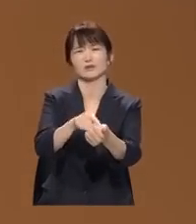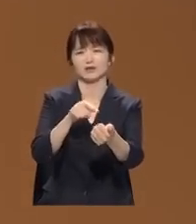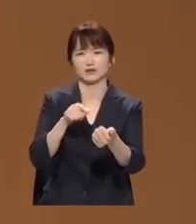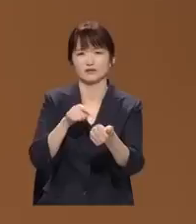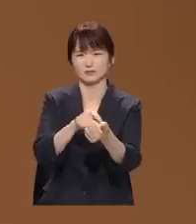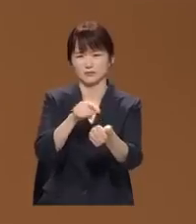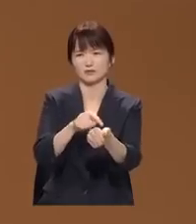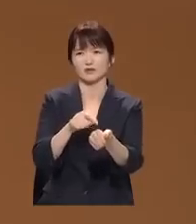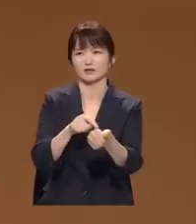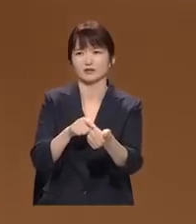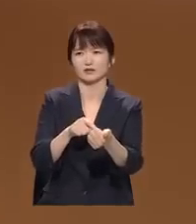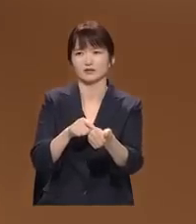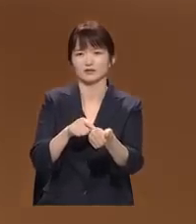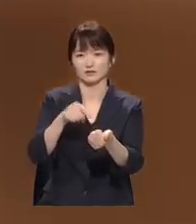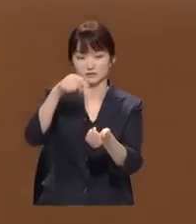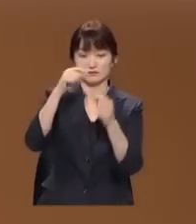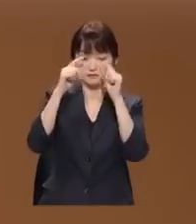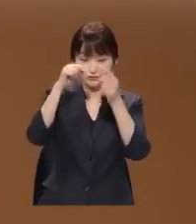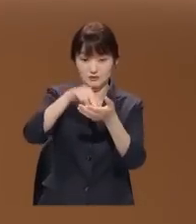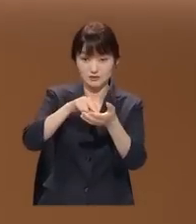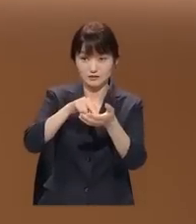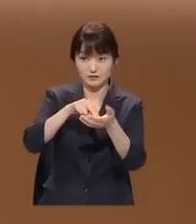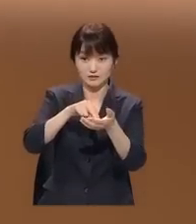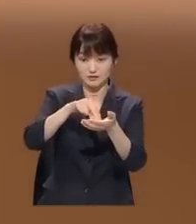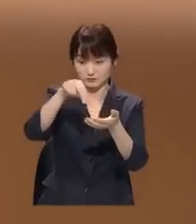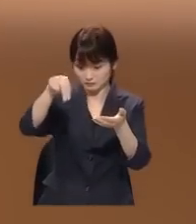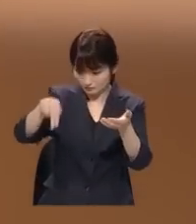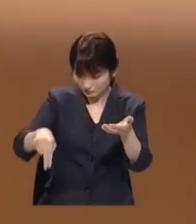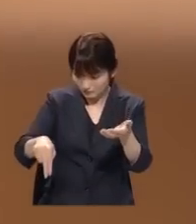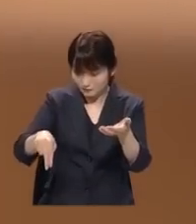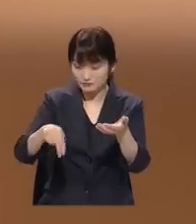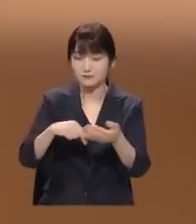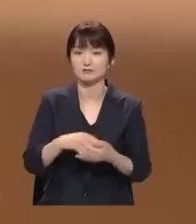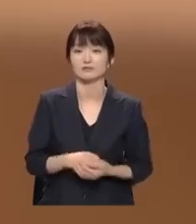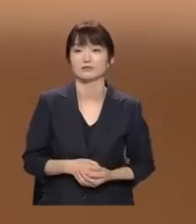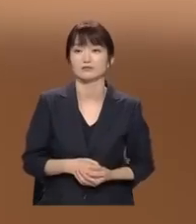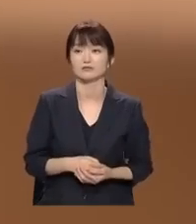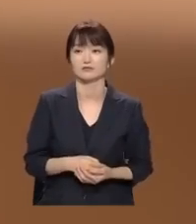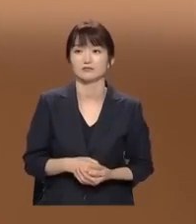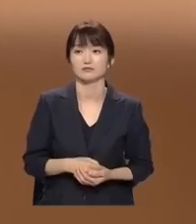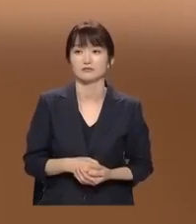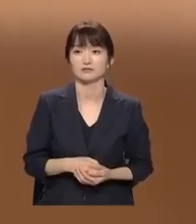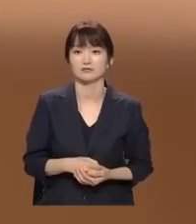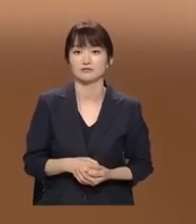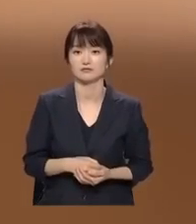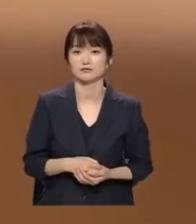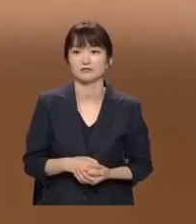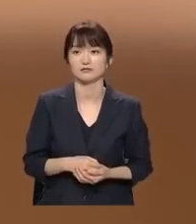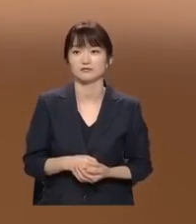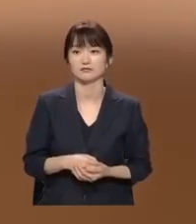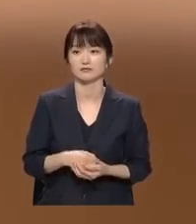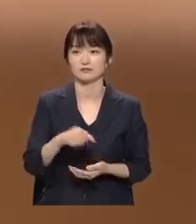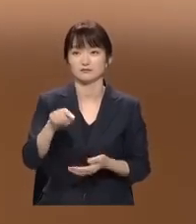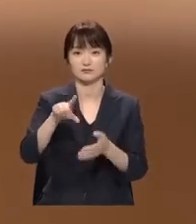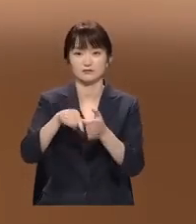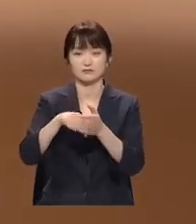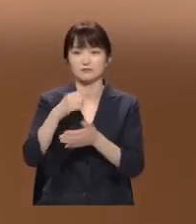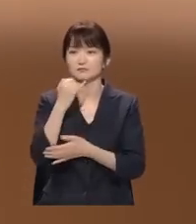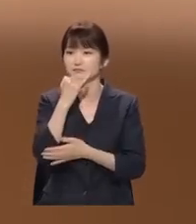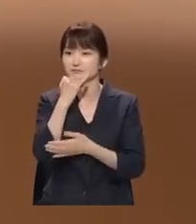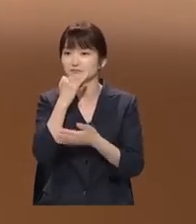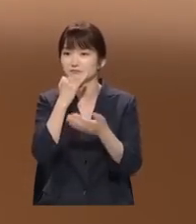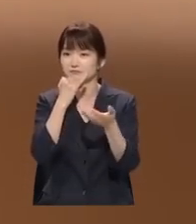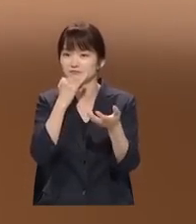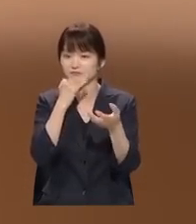쫓겨납니다. 아이야. 잔뜩 겁먹은 아기 고양이가 저렇게 뒷걸음질 치면서 공간 내어주니까 이때다 싶은 염소는